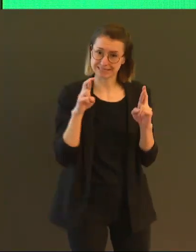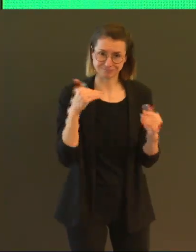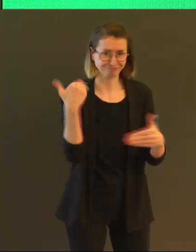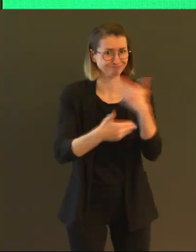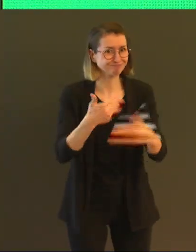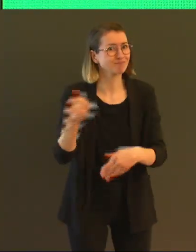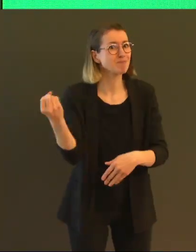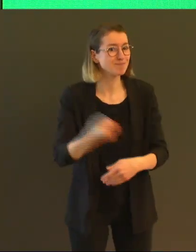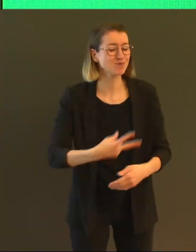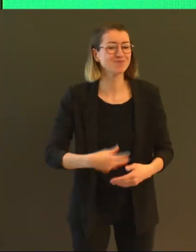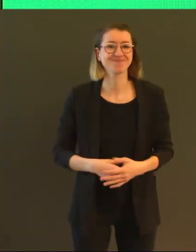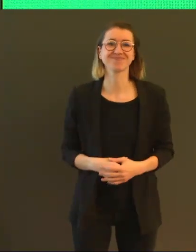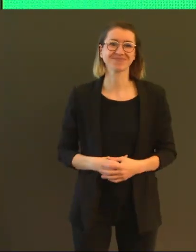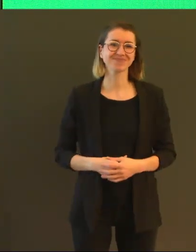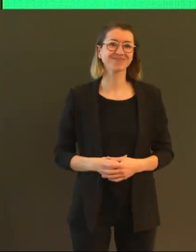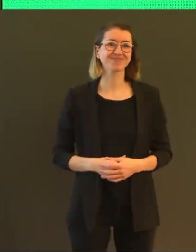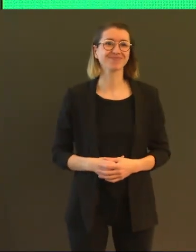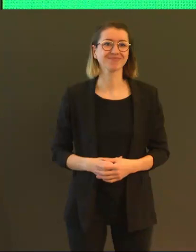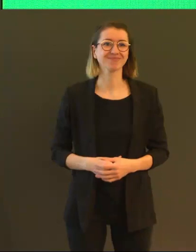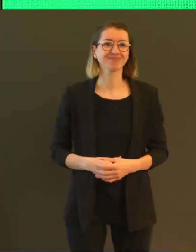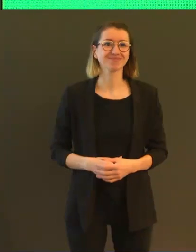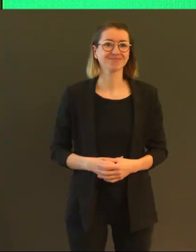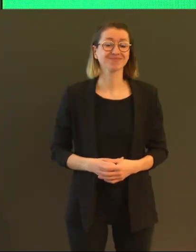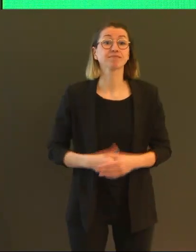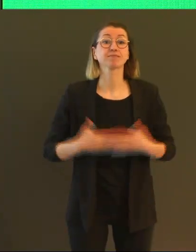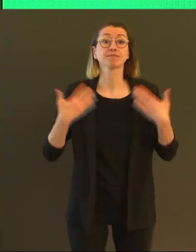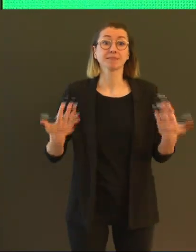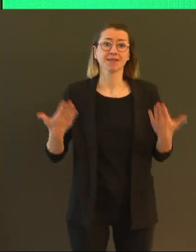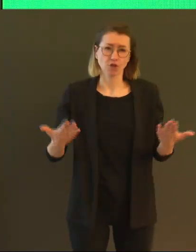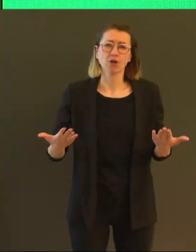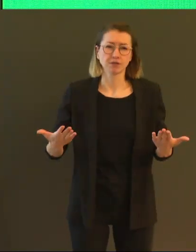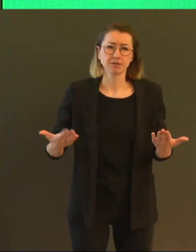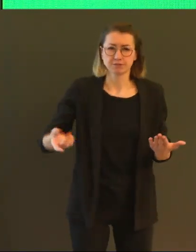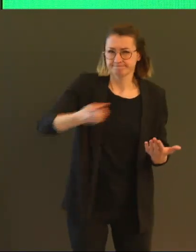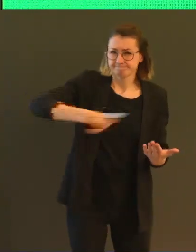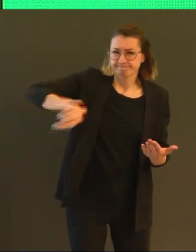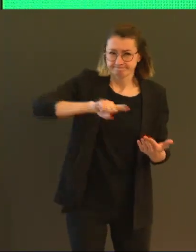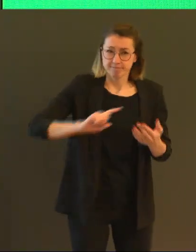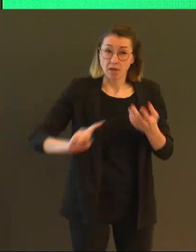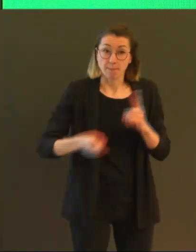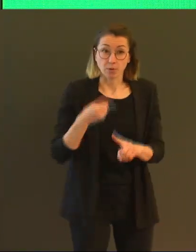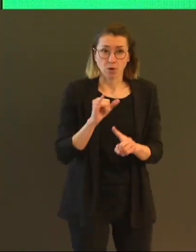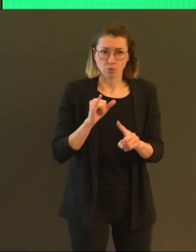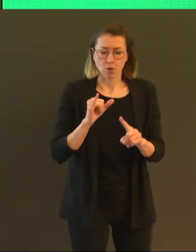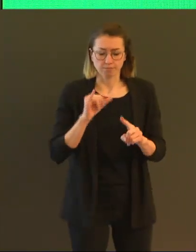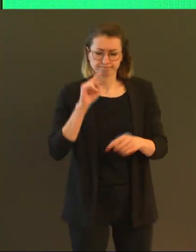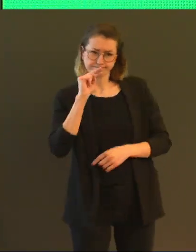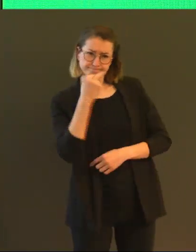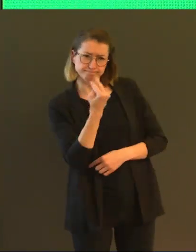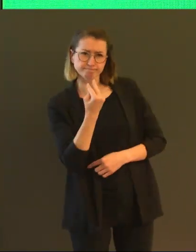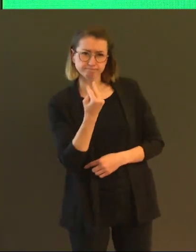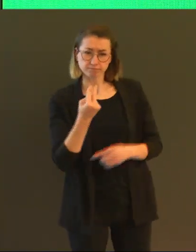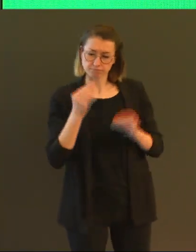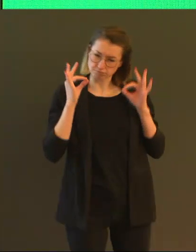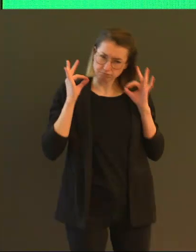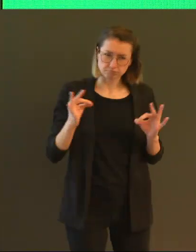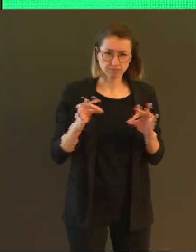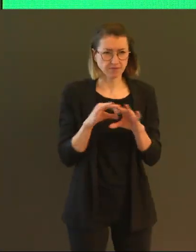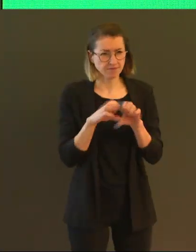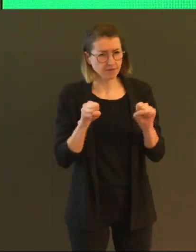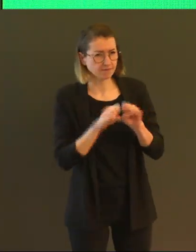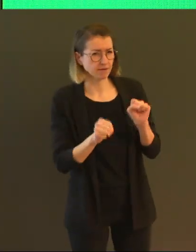c'est maintenant à nous, et on le sait, de prendre nos responsabilités. Nous devons agir de manière raisonnable dans cette nouvelle situation qui est